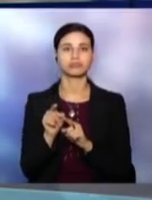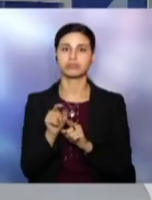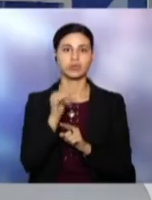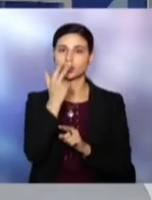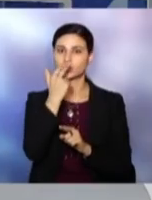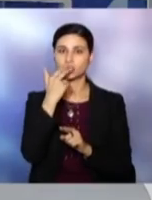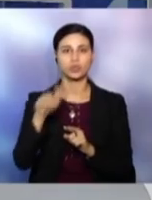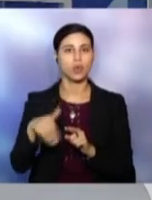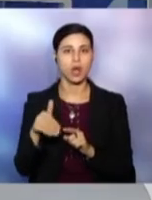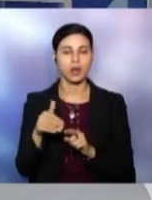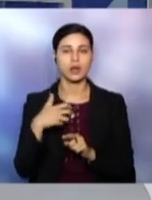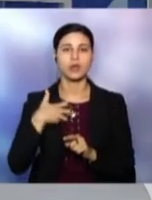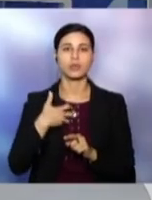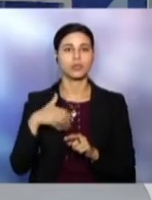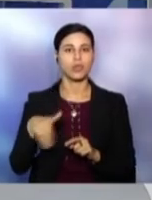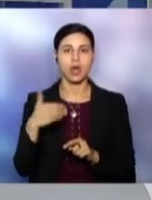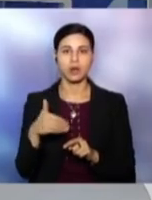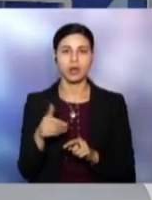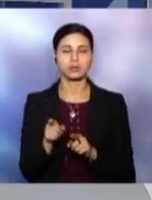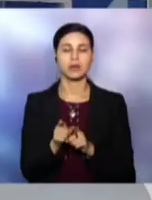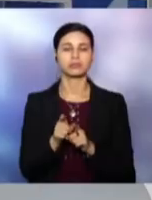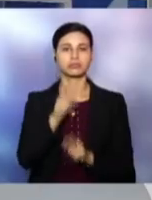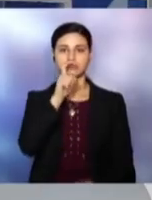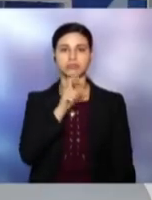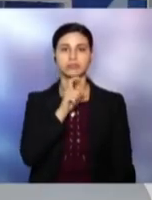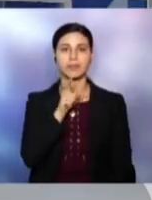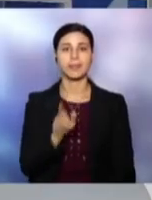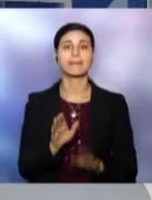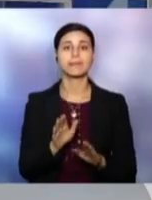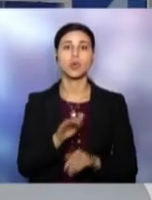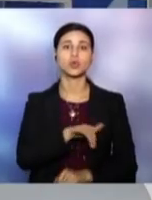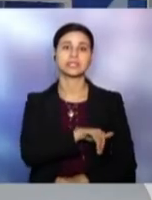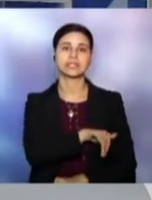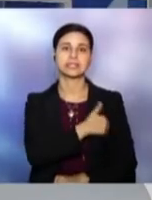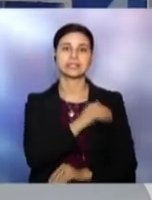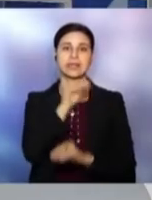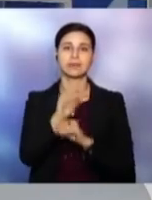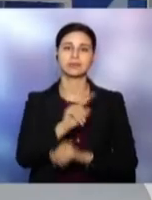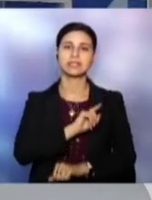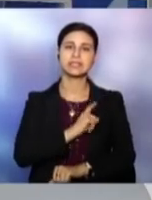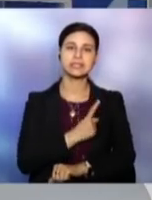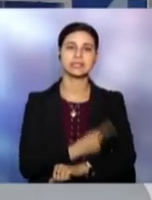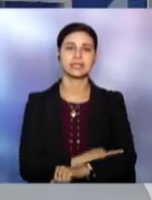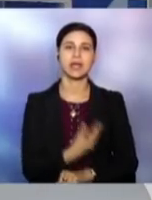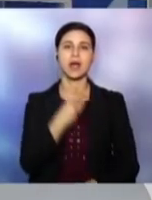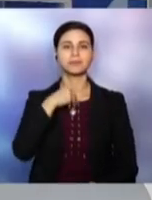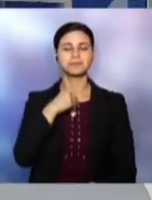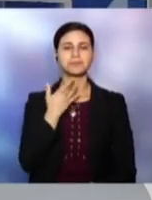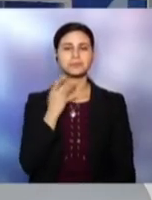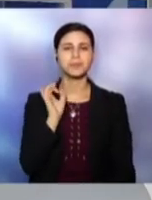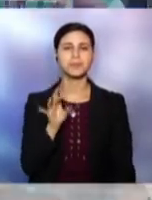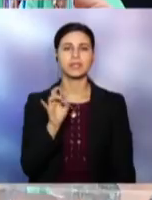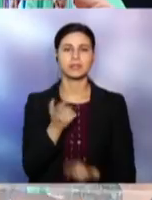აქვს. არც ურდოა ხვლა, მით უმეტეს არ არის ხვლა. არის მხოლოდ მაღალი ცხელება, არის ძლიერი გაძნელება ყლაპვის,